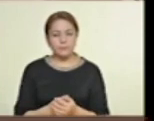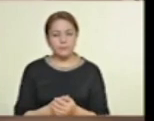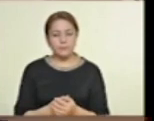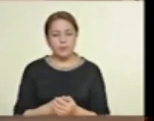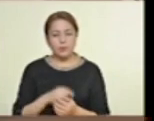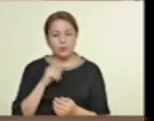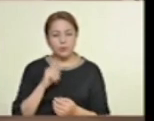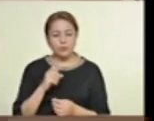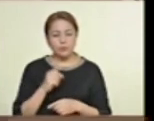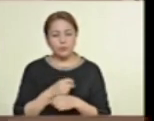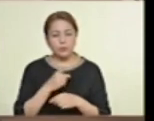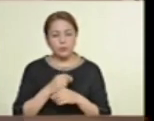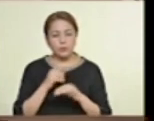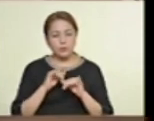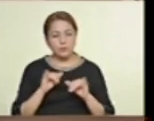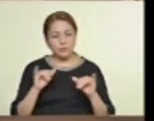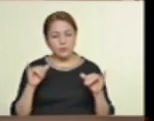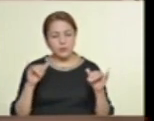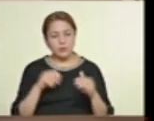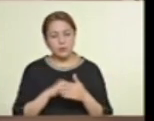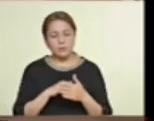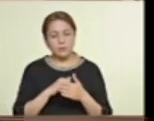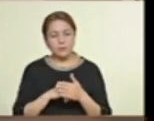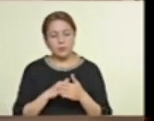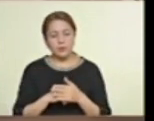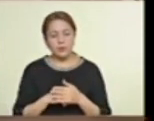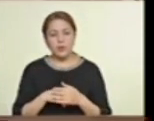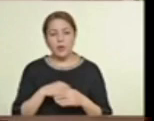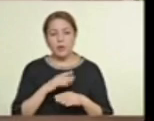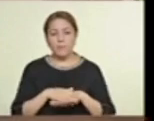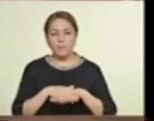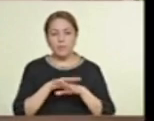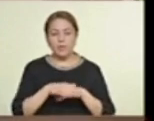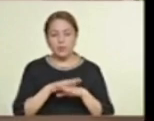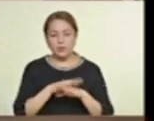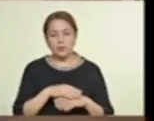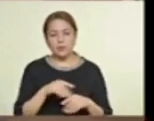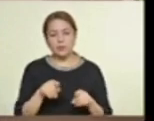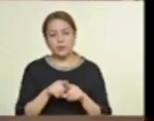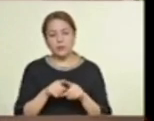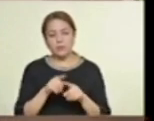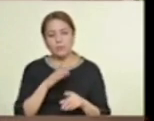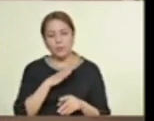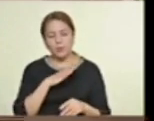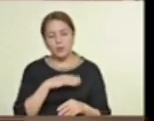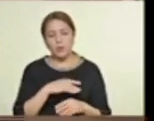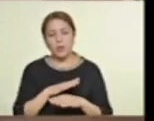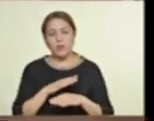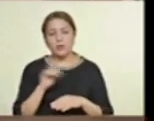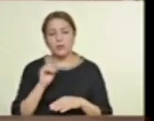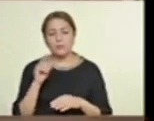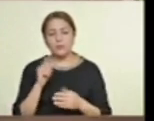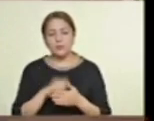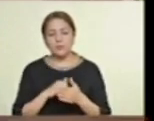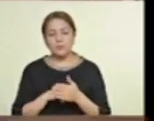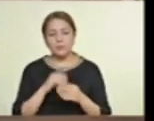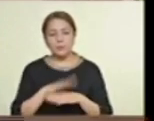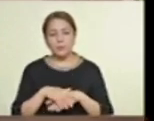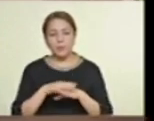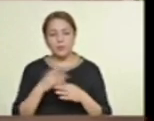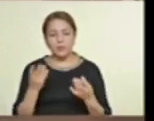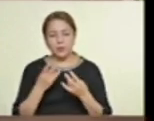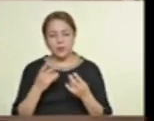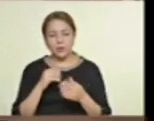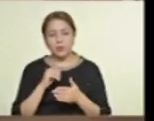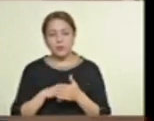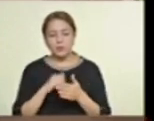Ana shu bozorlarning rivojlanishi natijasida endi banklar ham tashkil topish boshladi. Nima uchun banklar kerak edi? Chunki